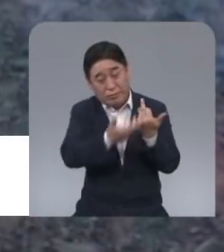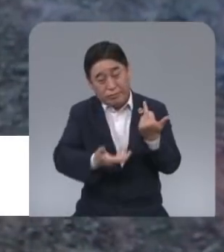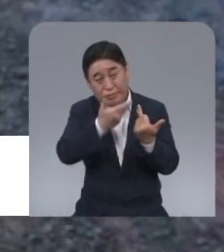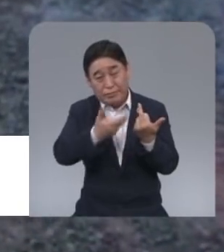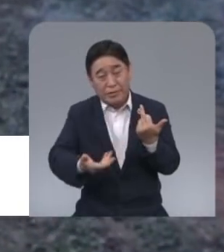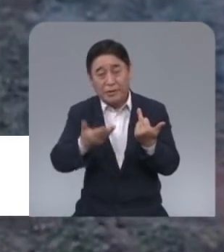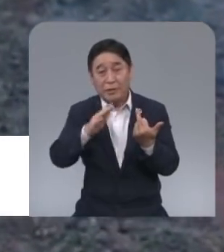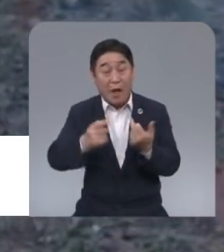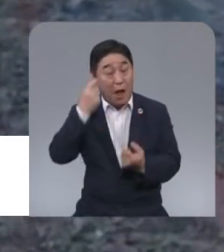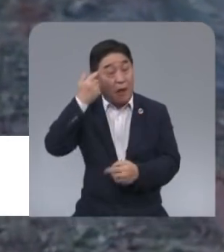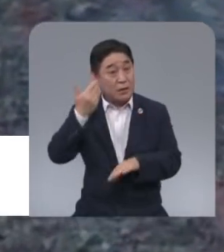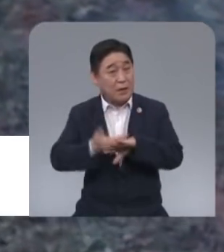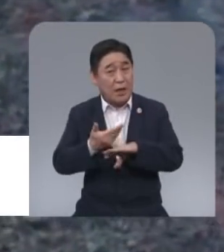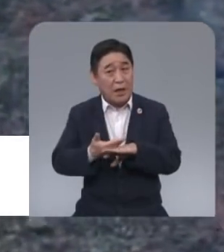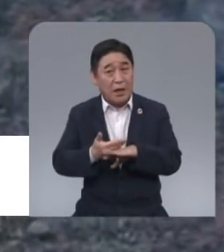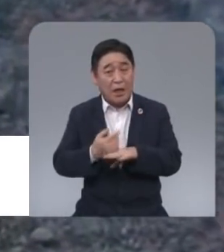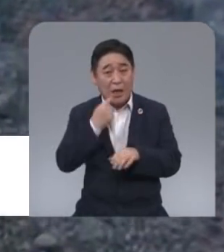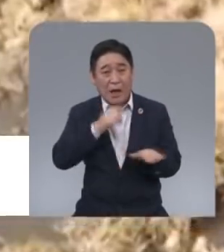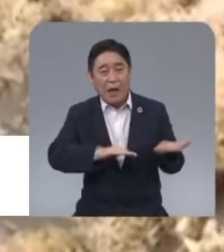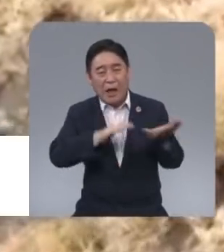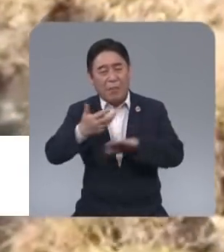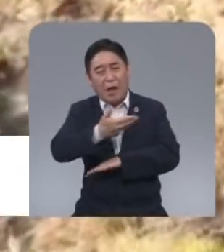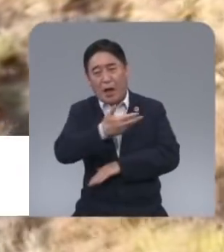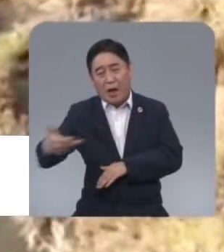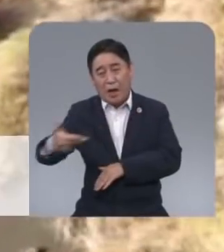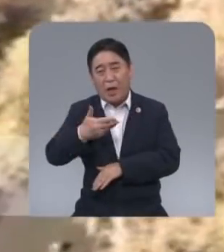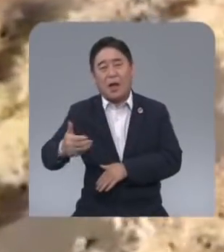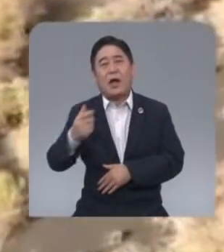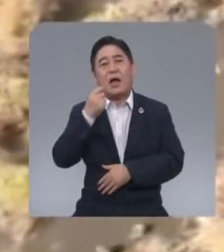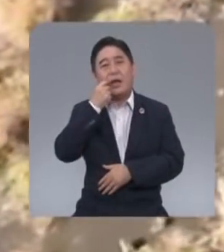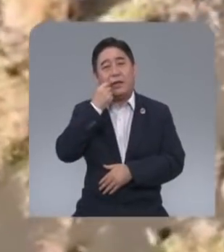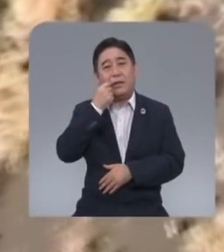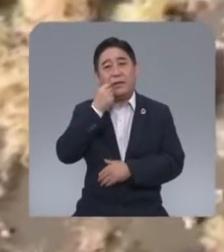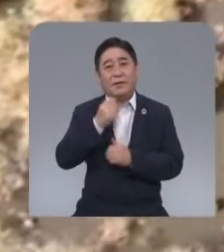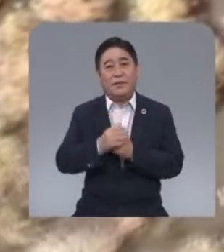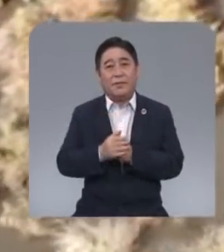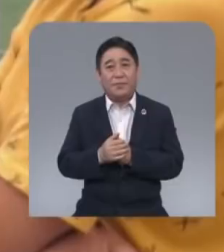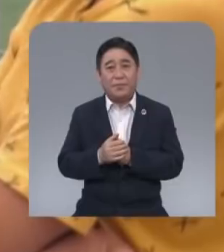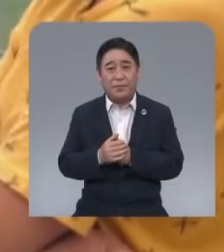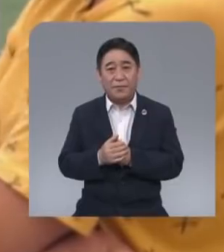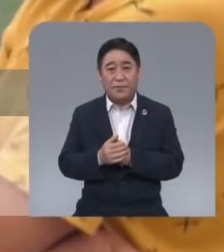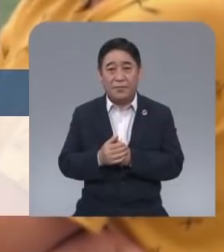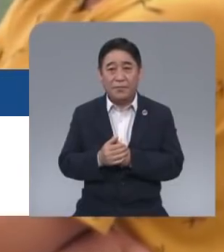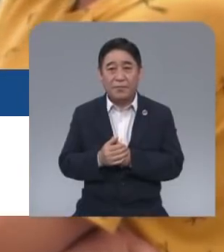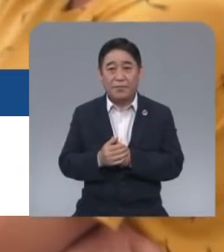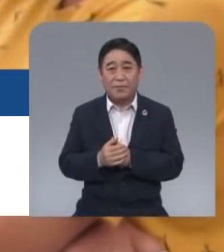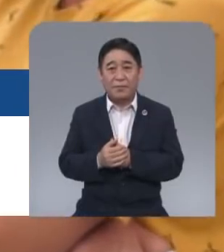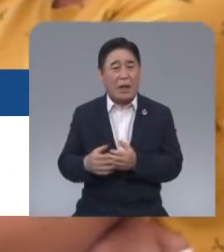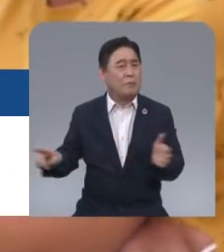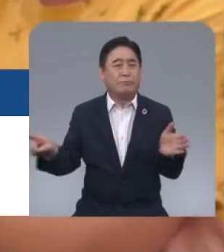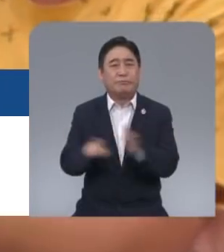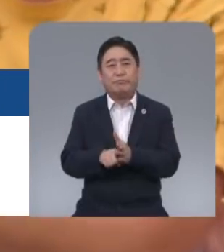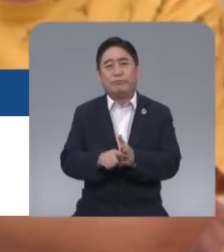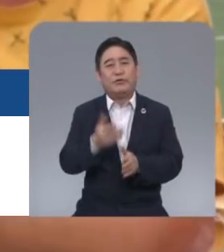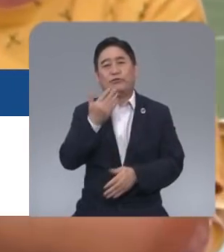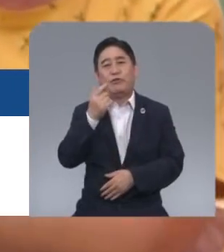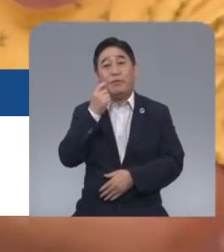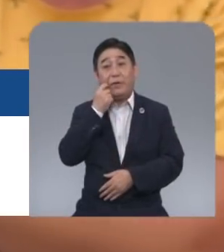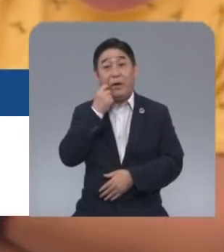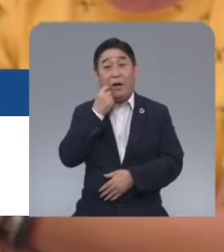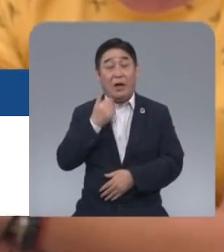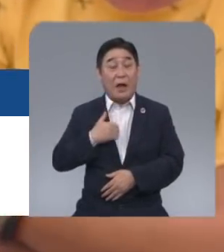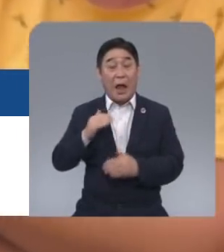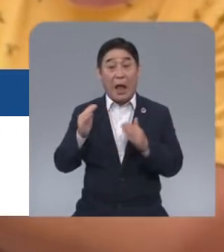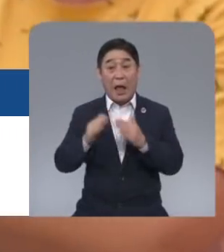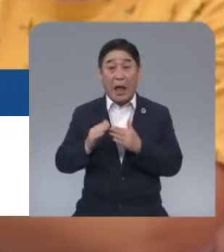당초 예상과 달리 용암이 바다로 빠져나가지 못하고 있는 겁니다. No nos los creemos y seguimos pensando que nuestra casa está debajo de